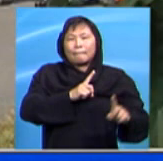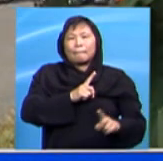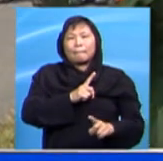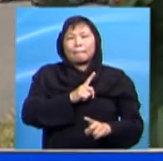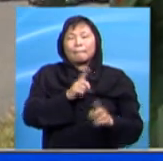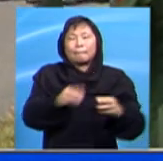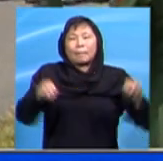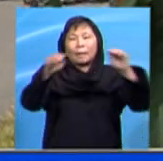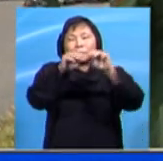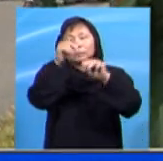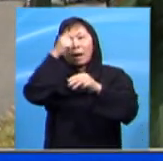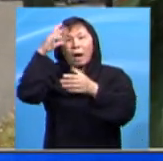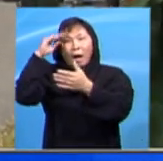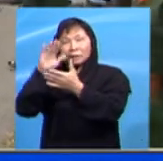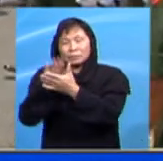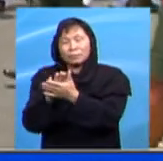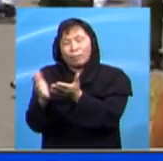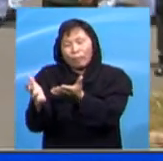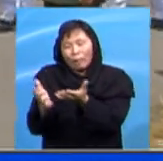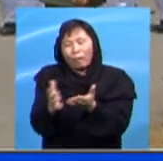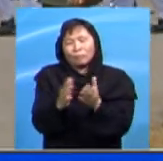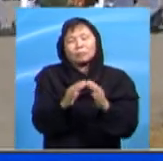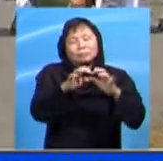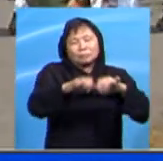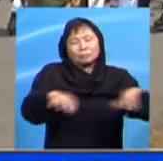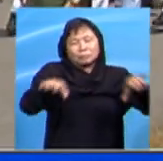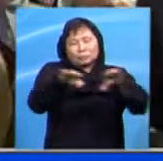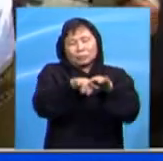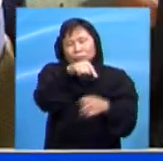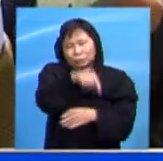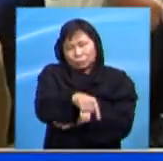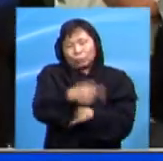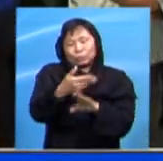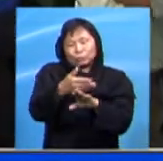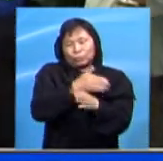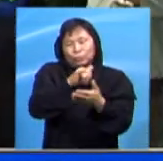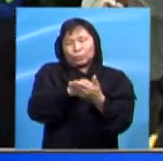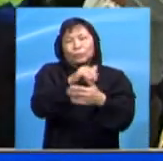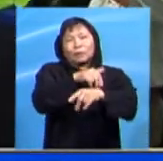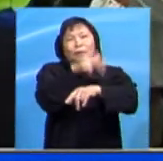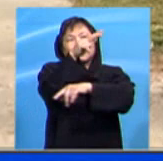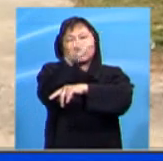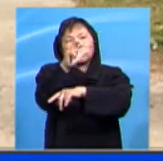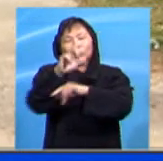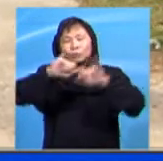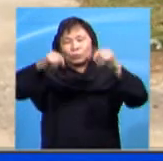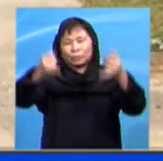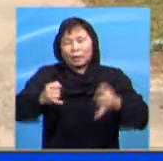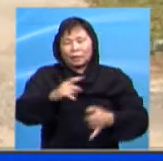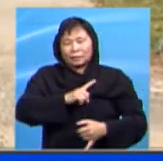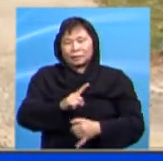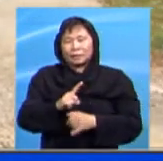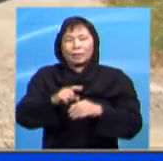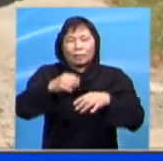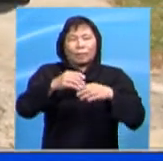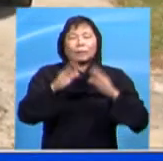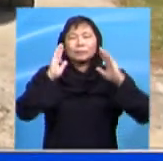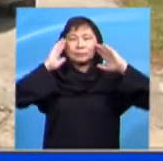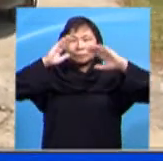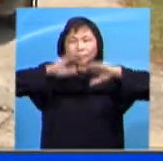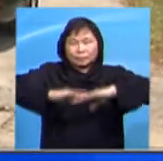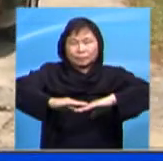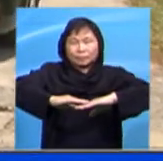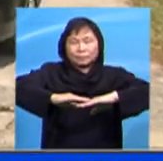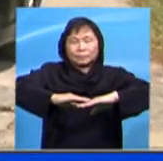atas permintaan suaminya Mohamad raflis Mohamad Tahir sebelum itu kira-kira 300 jemaah mendirikan solat jenazah